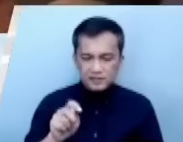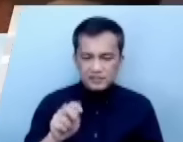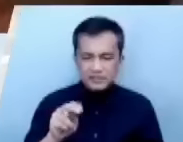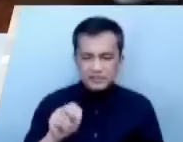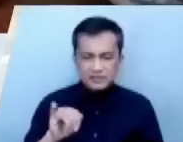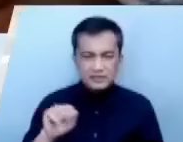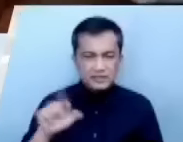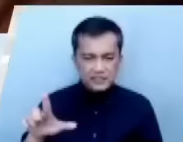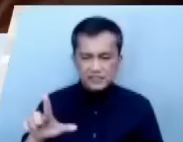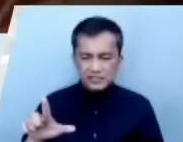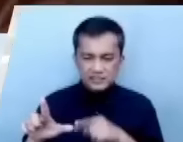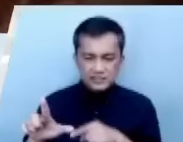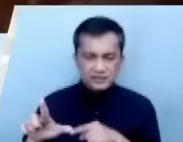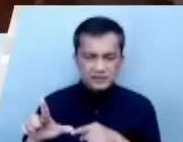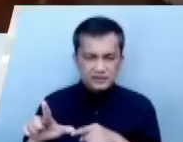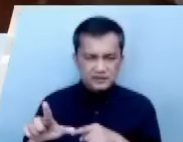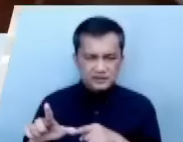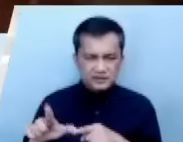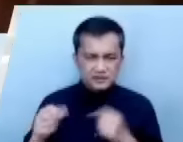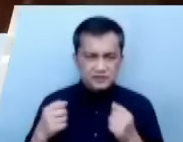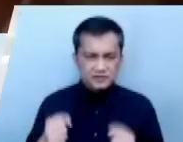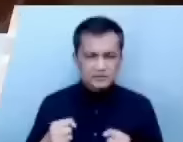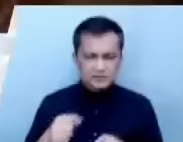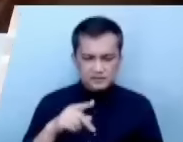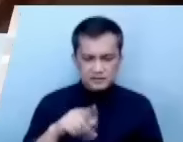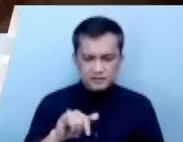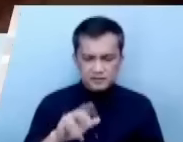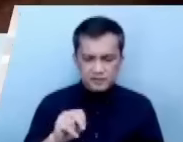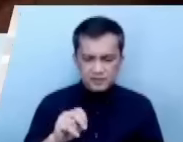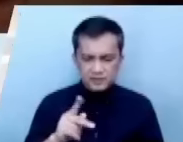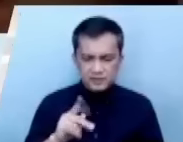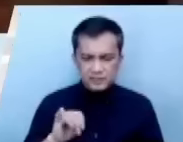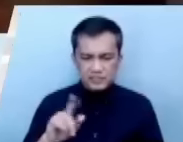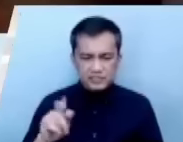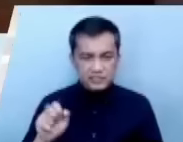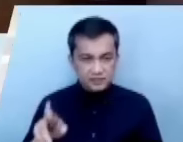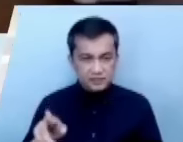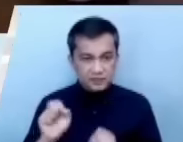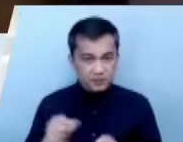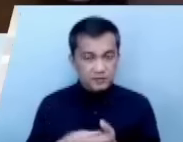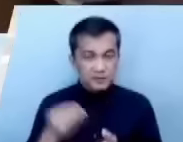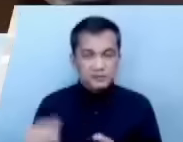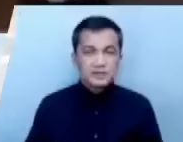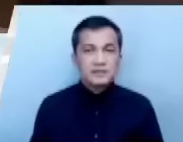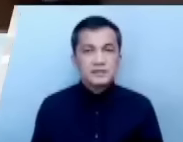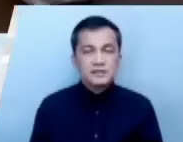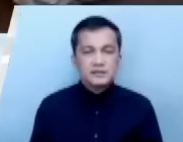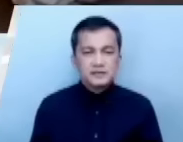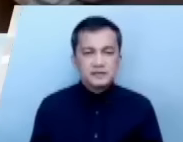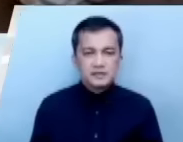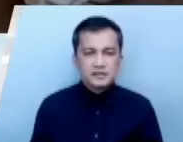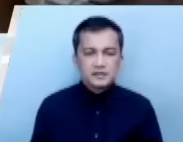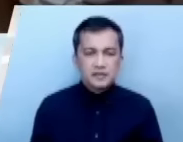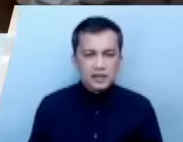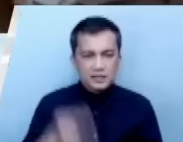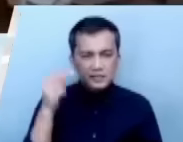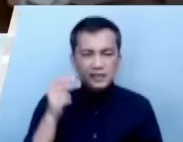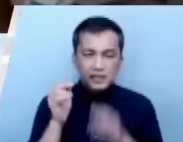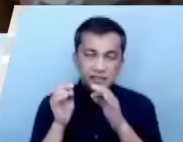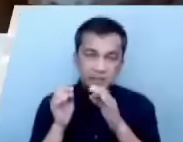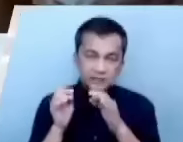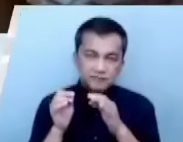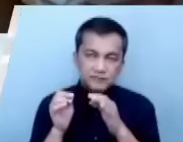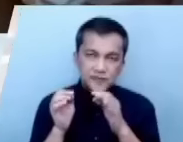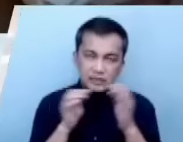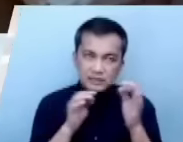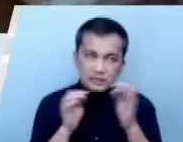Fentanyl is the strongest painkiller that you can buy. It is highly addictive and it has a